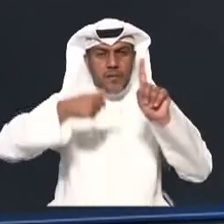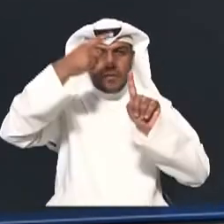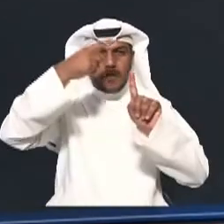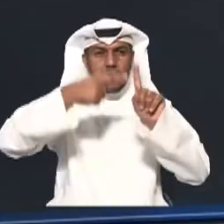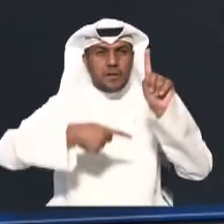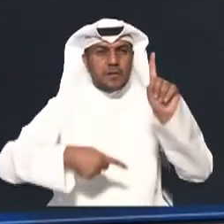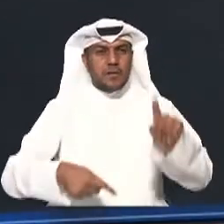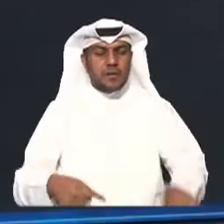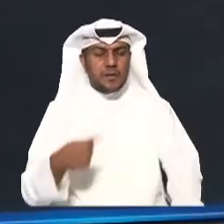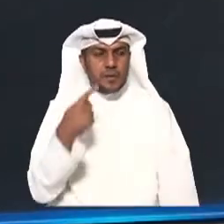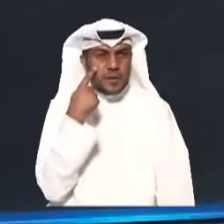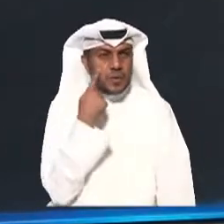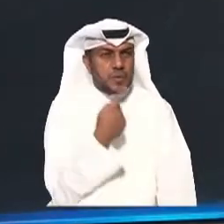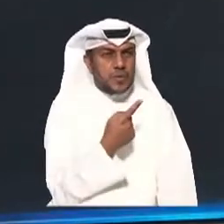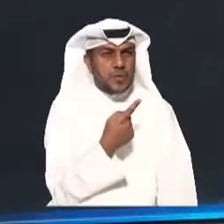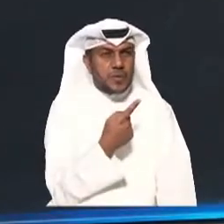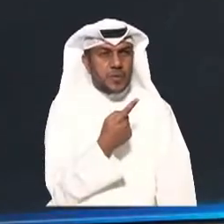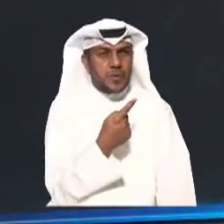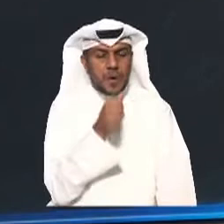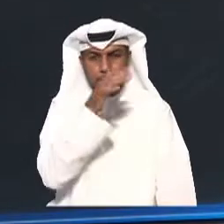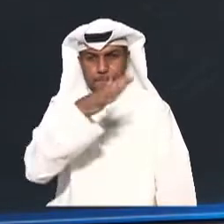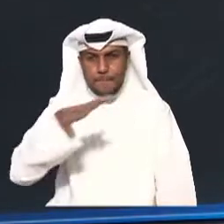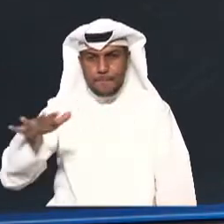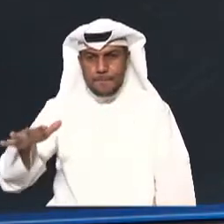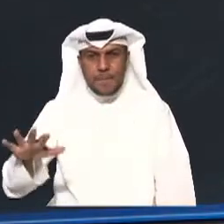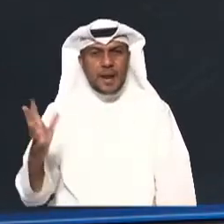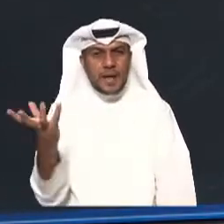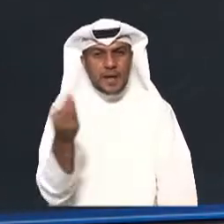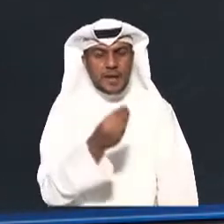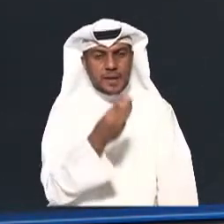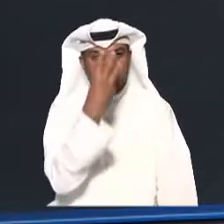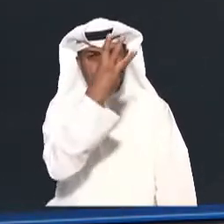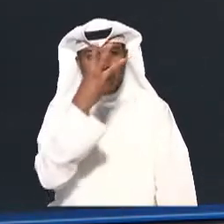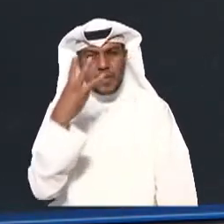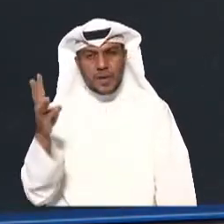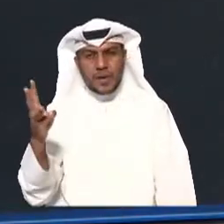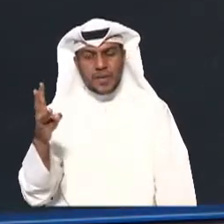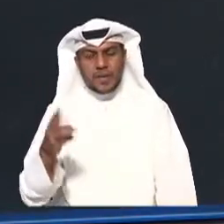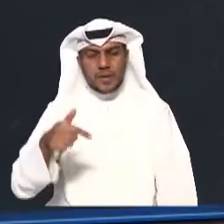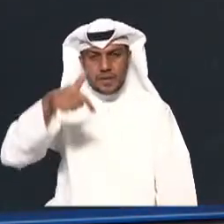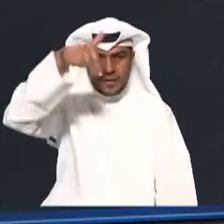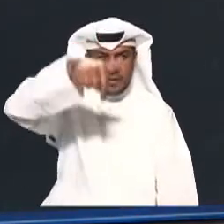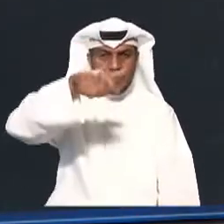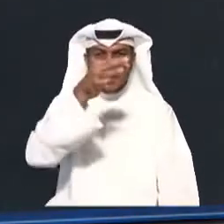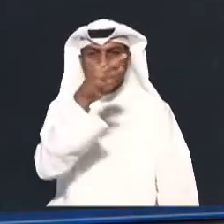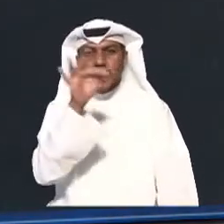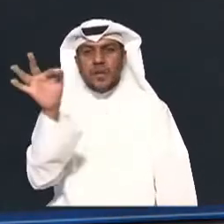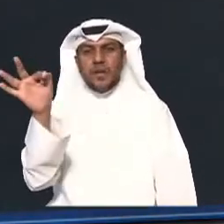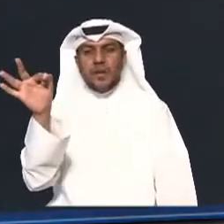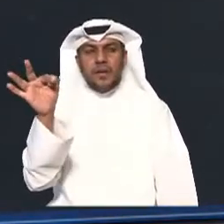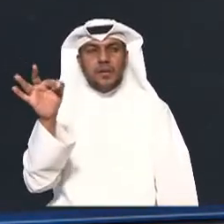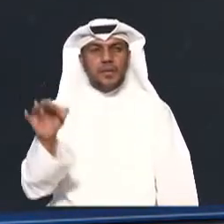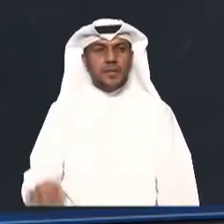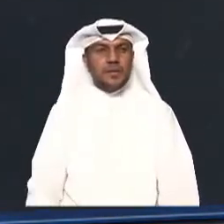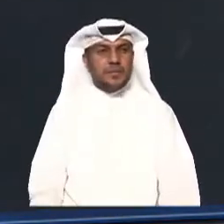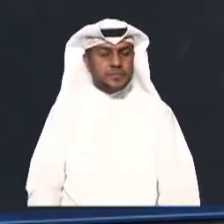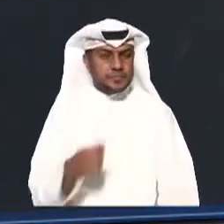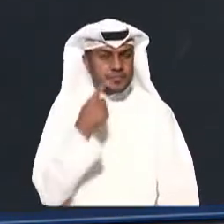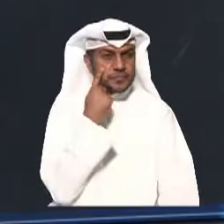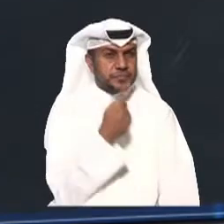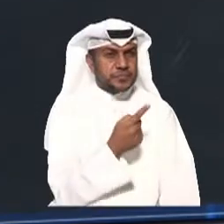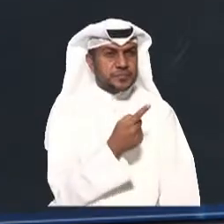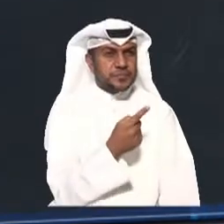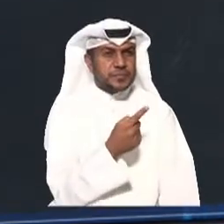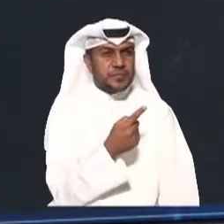منتصف هذه الليلة خاصة المناطق الساحلية تتراوح ما بين 33 إلى 36 درجة مئوية. بالنسبة للمناطق الغربية من البلاد